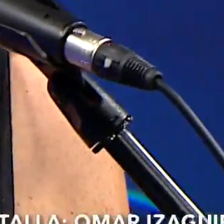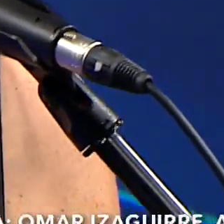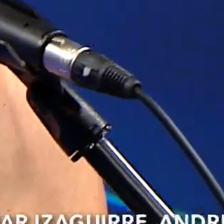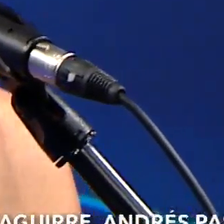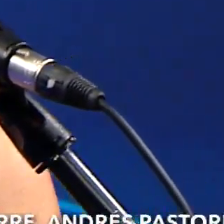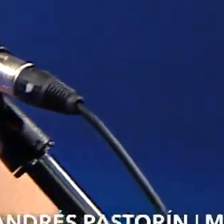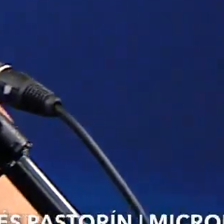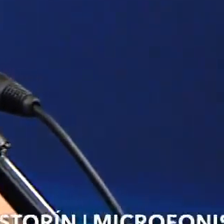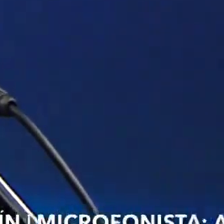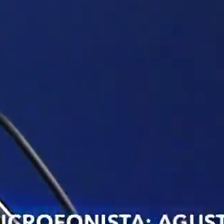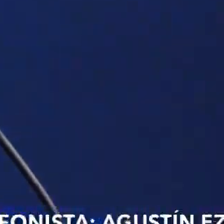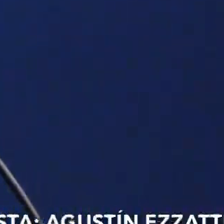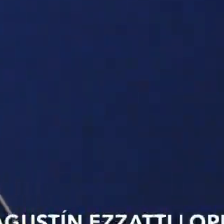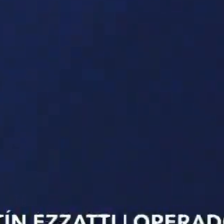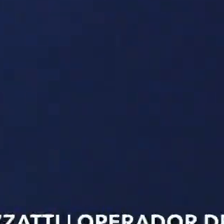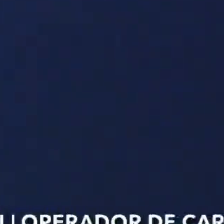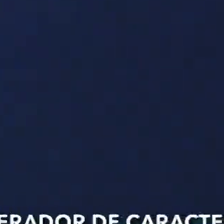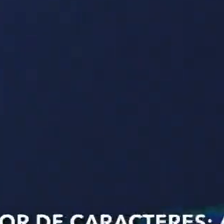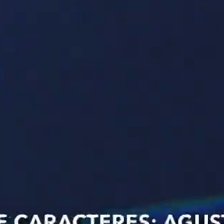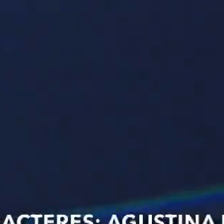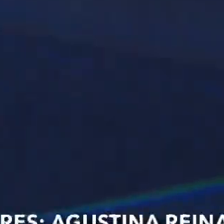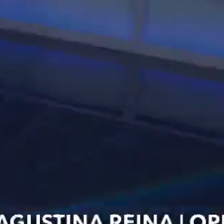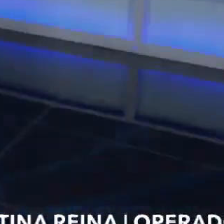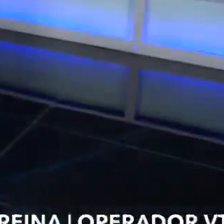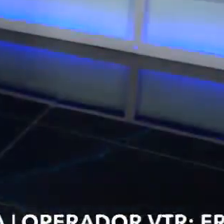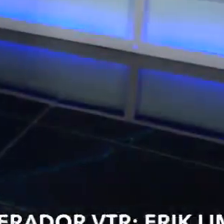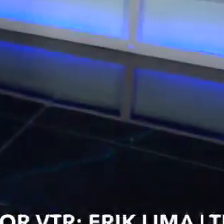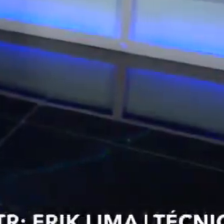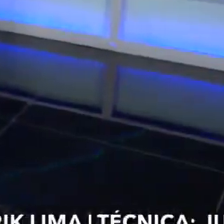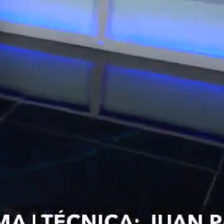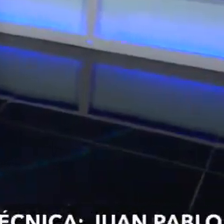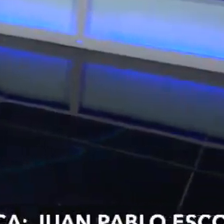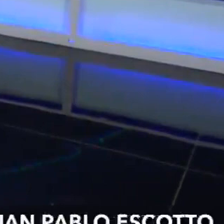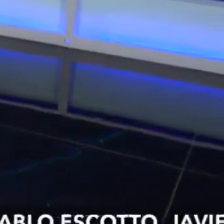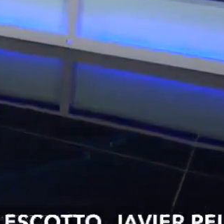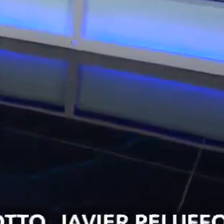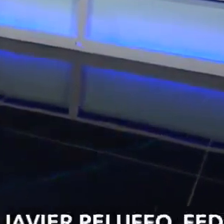Elle a, elle a, elle a, elle l'a, elle l'a.